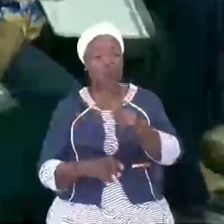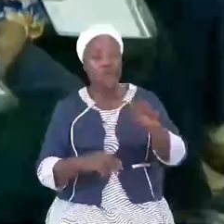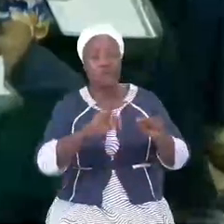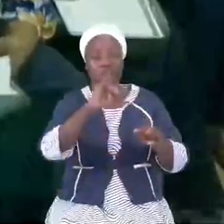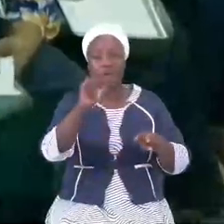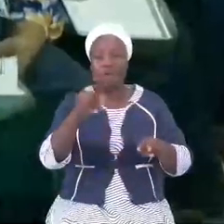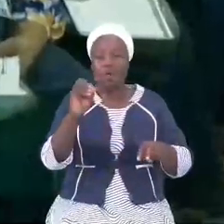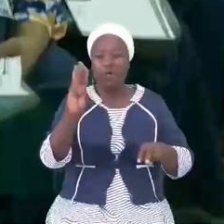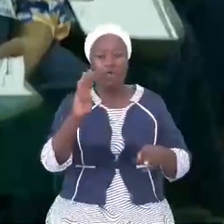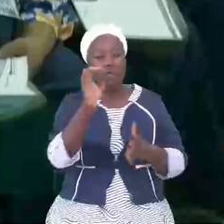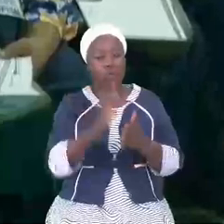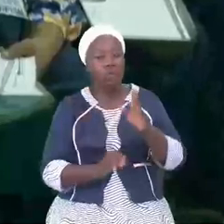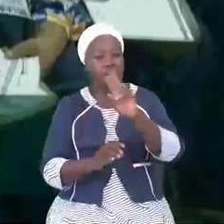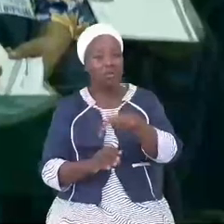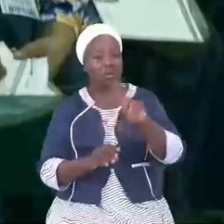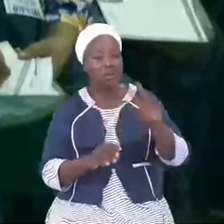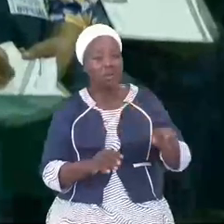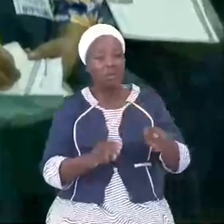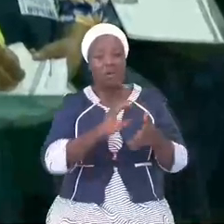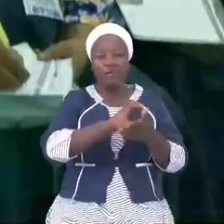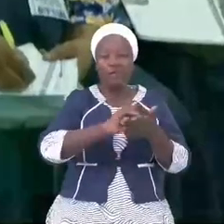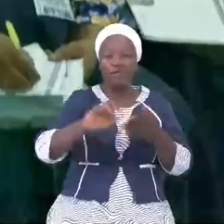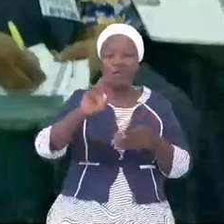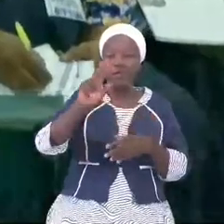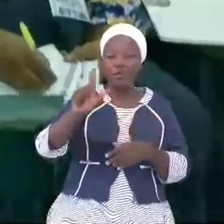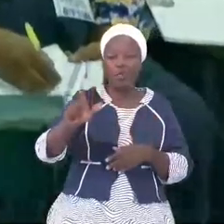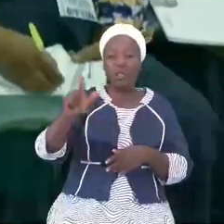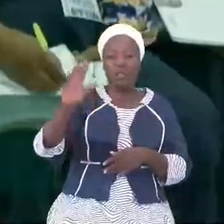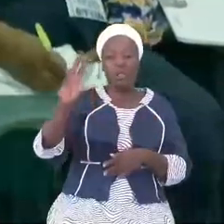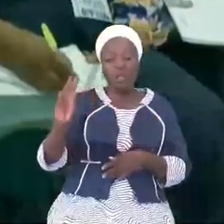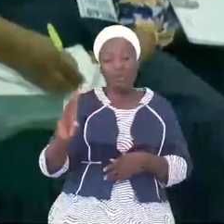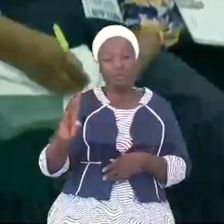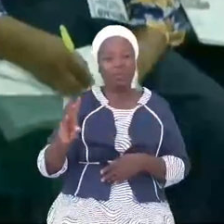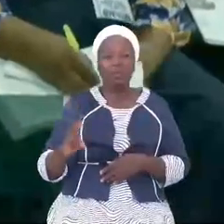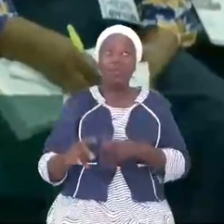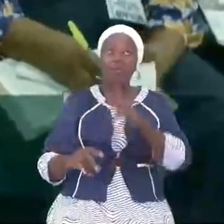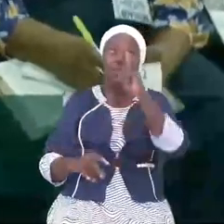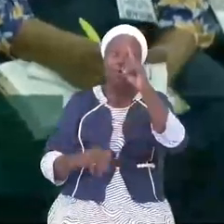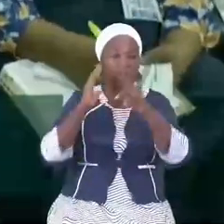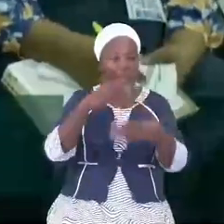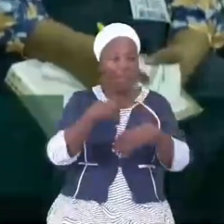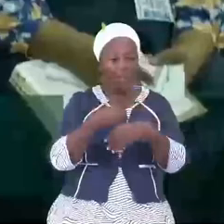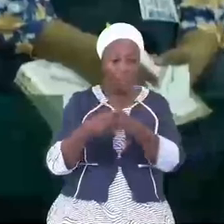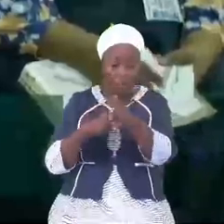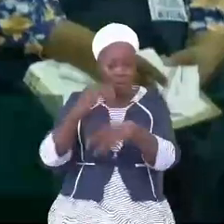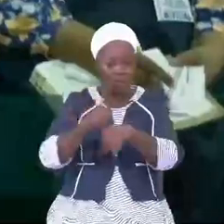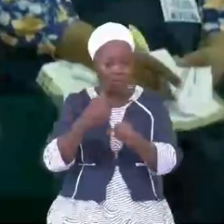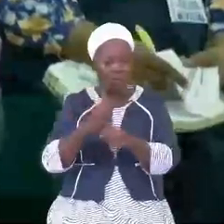En Job 22, lisons le verset 27. Job 22, 27.